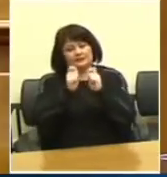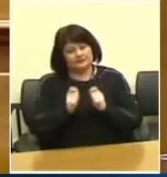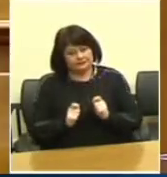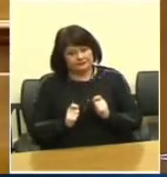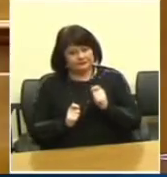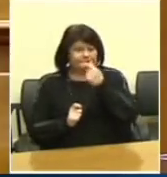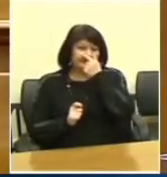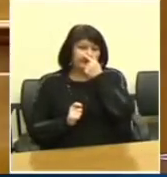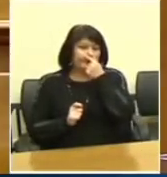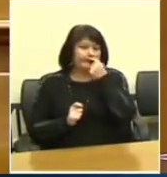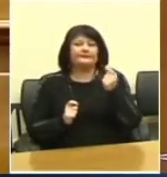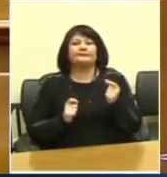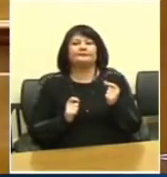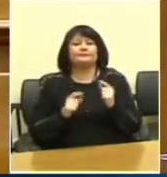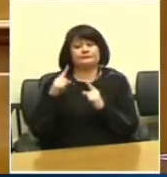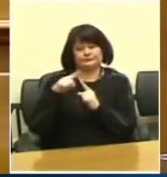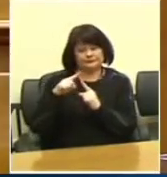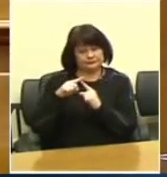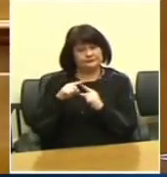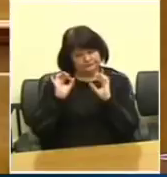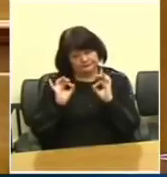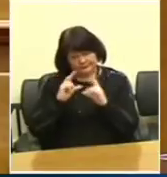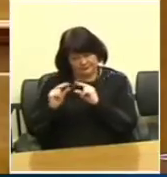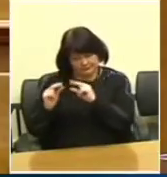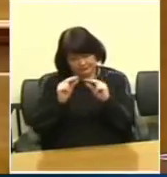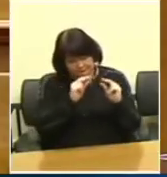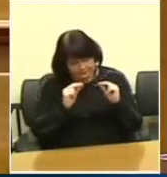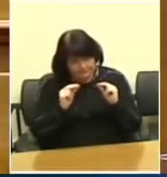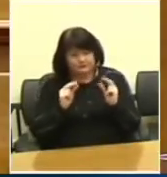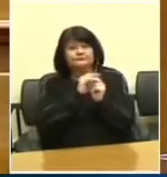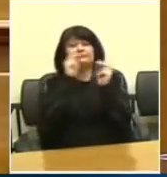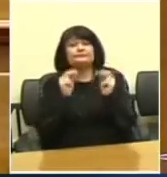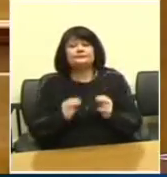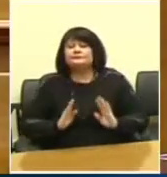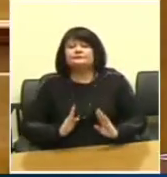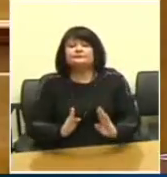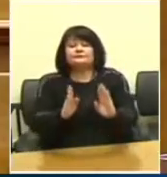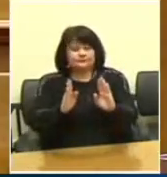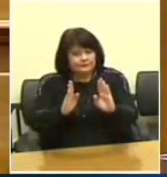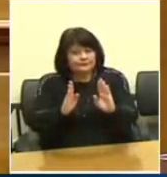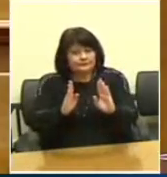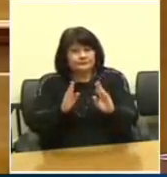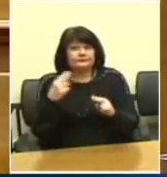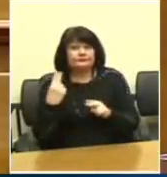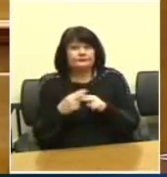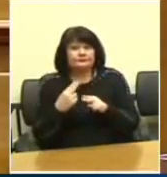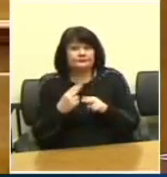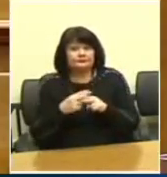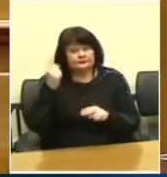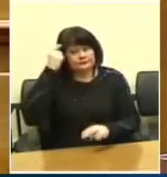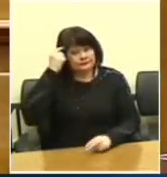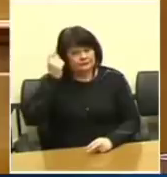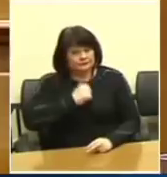ενίοτε γίνεται εξαιρετικά τεχνική, μας οδηγεί και στην αποκριστάλλωση σημαντικών ιδεολογικών